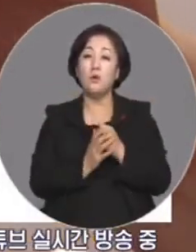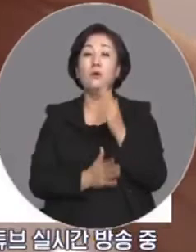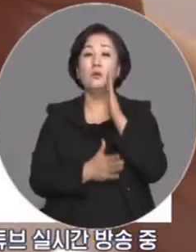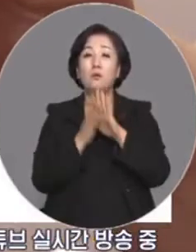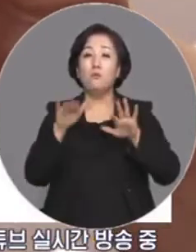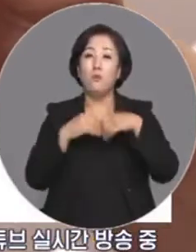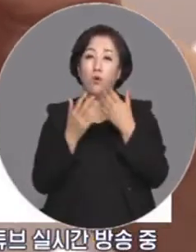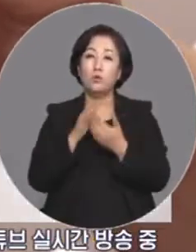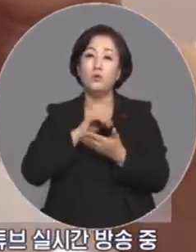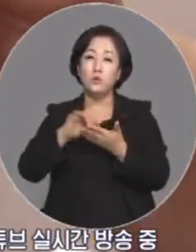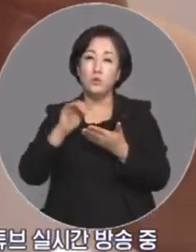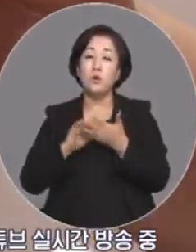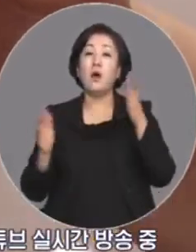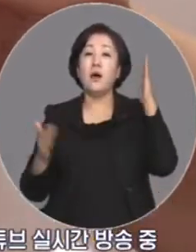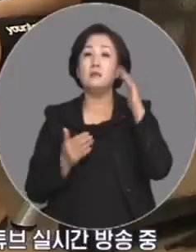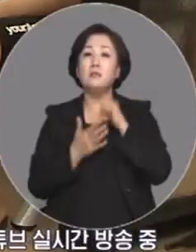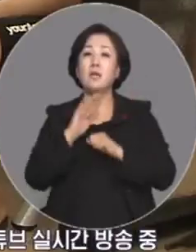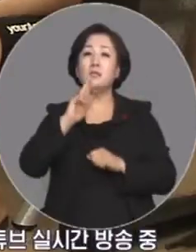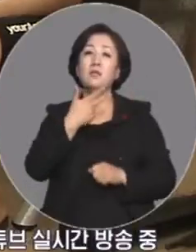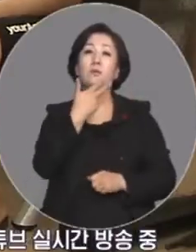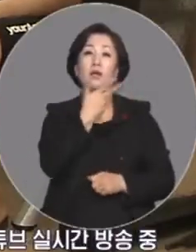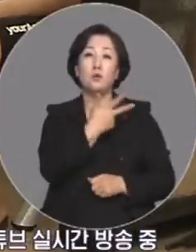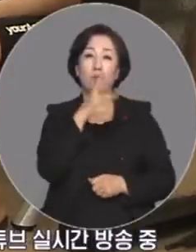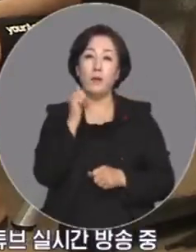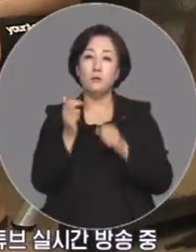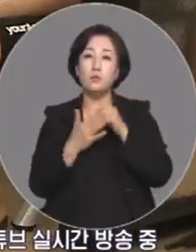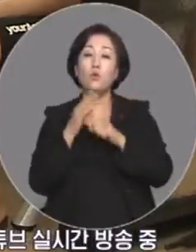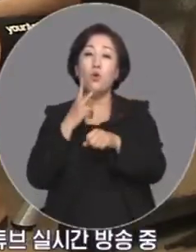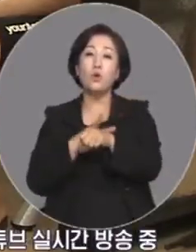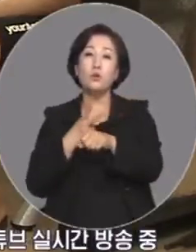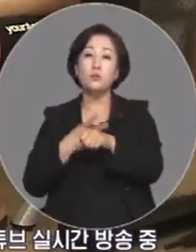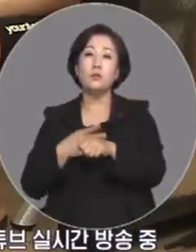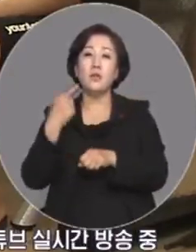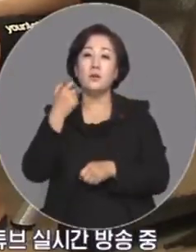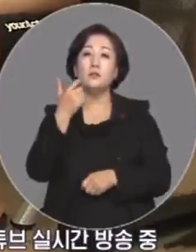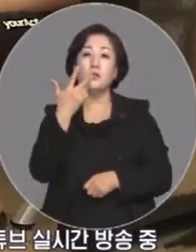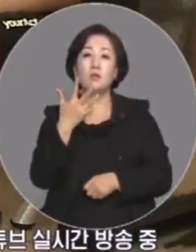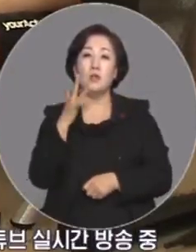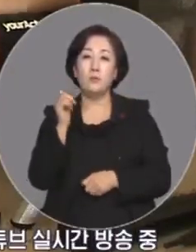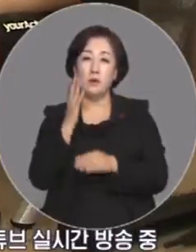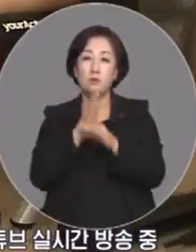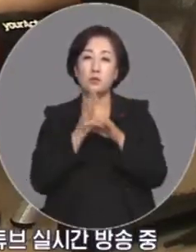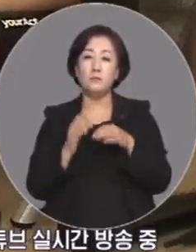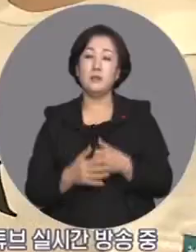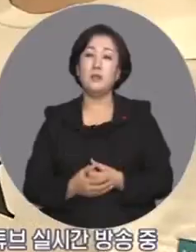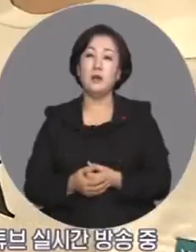누적 학생 확진자 수는 707명, 교직원은 68명입니다.